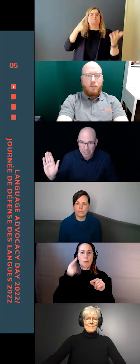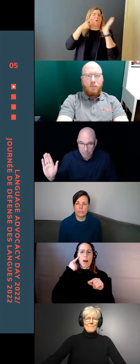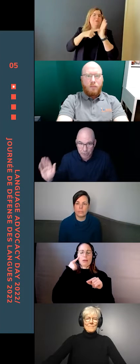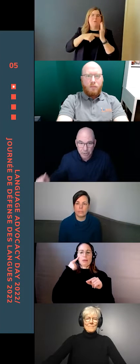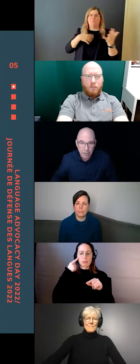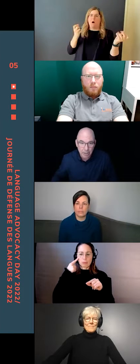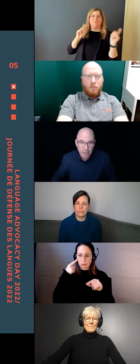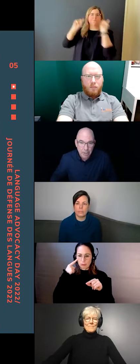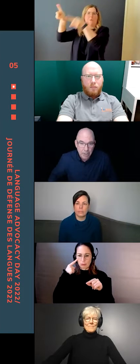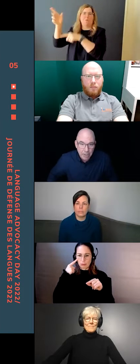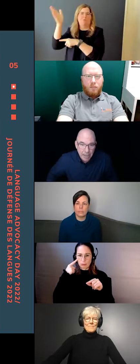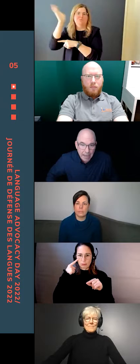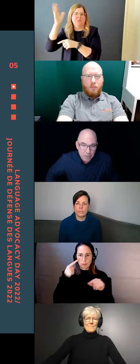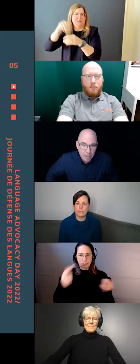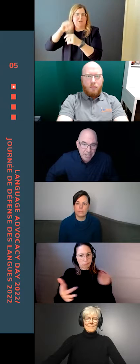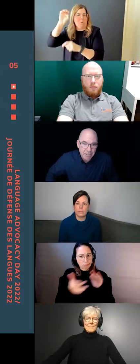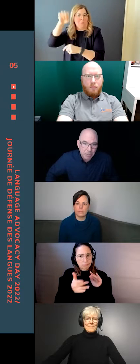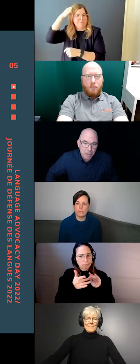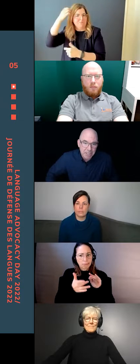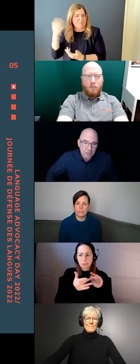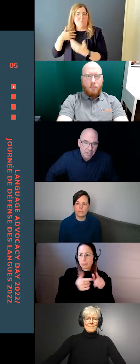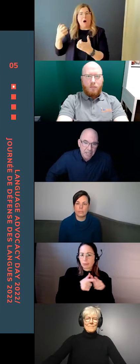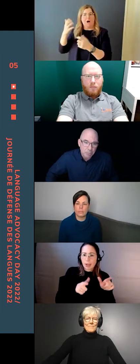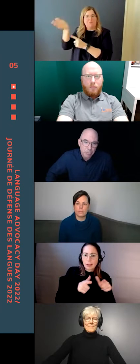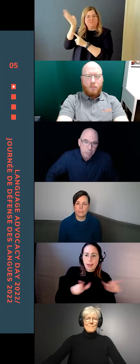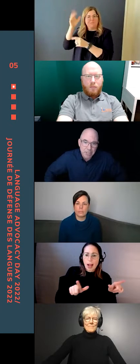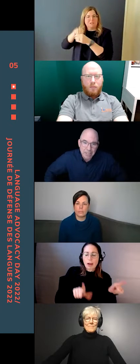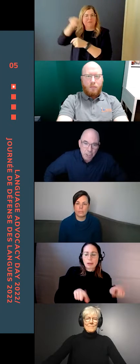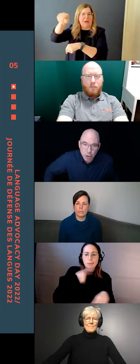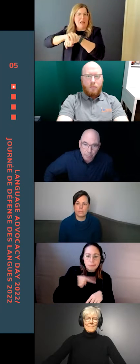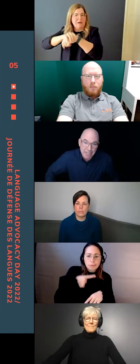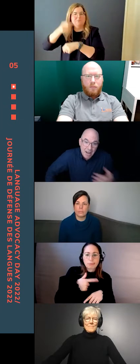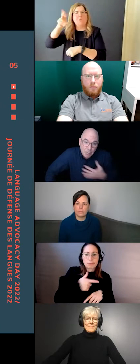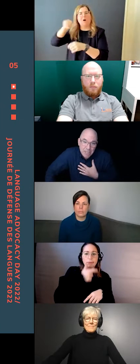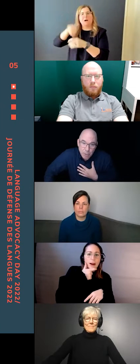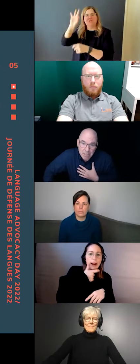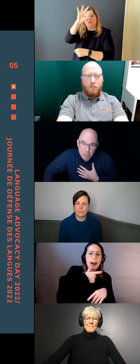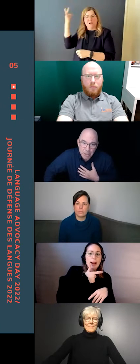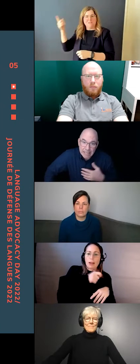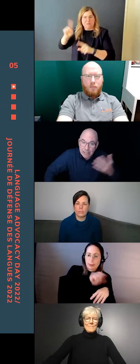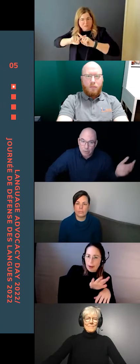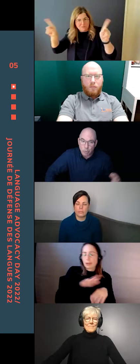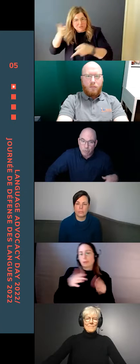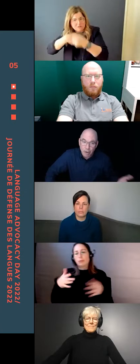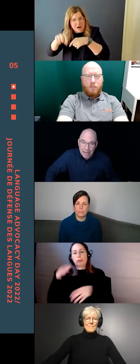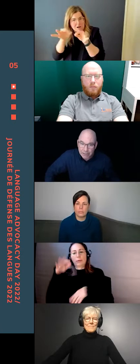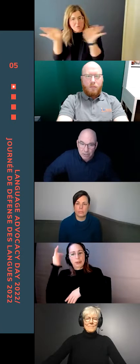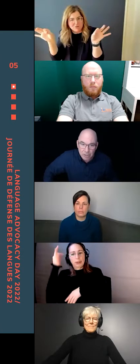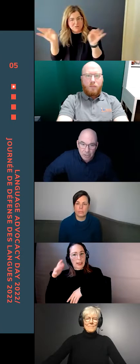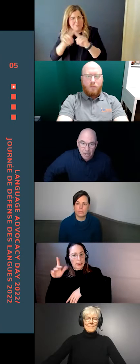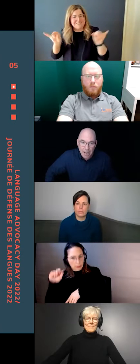des gens, ils pensent qu'ils sont une connexion avec les langages parlés, l'anglais ou le français. Mais